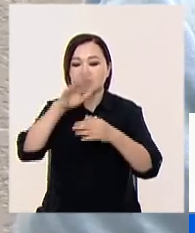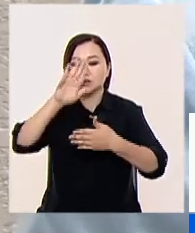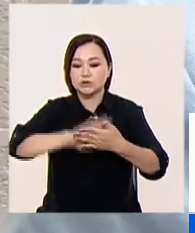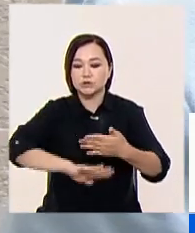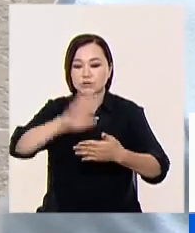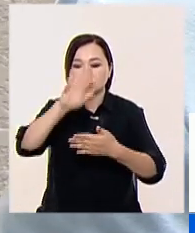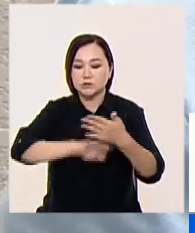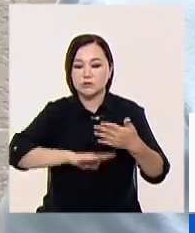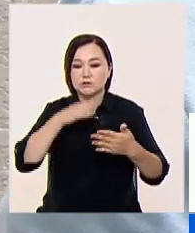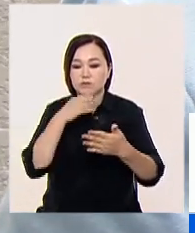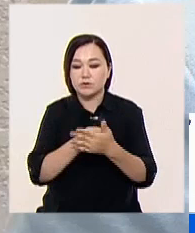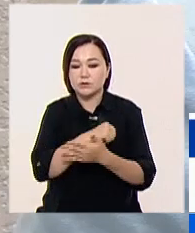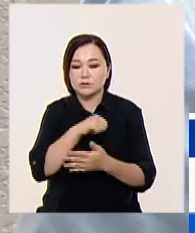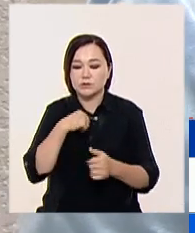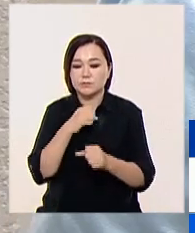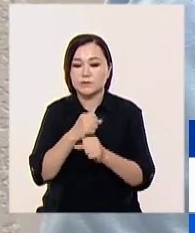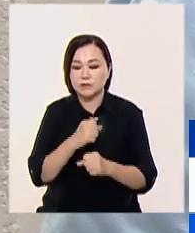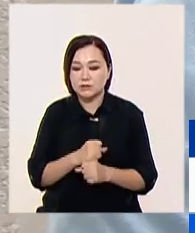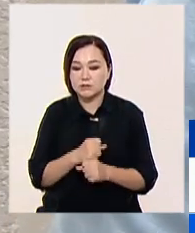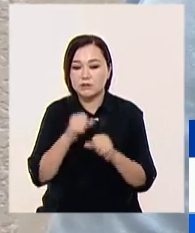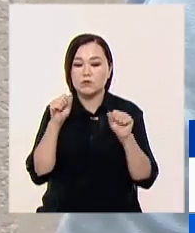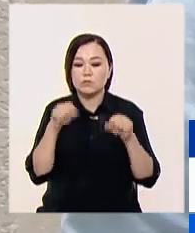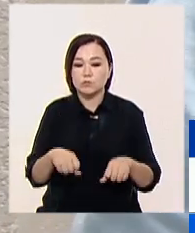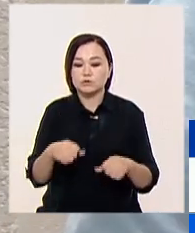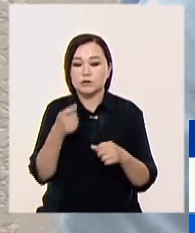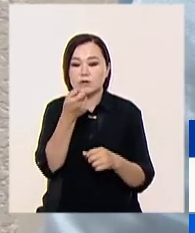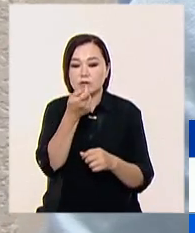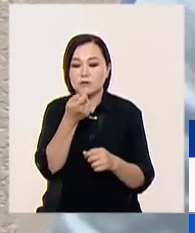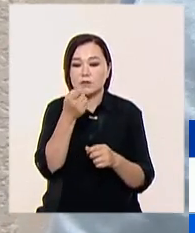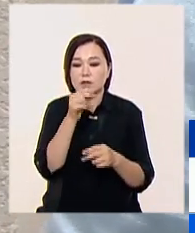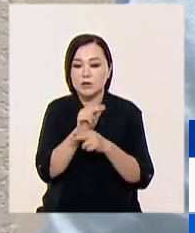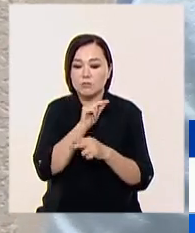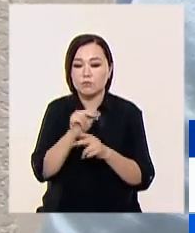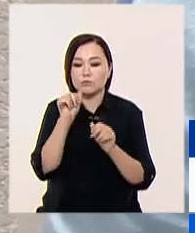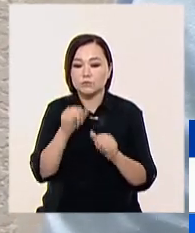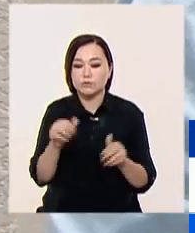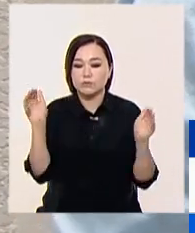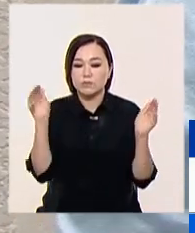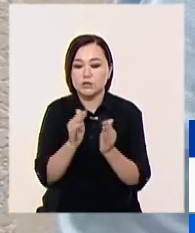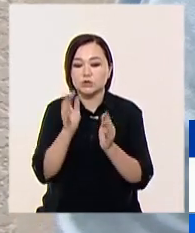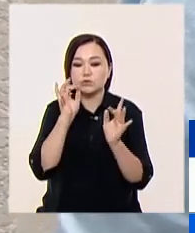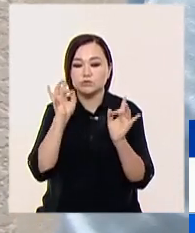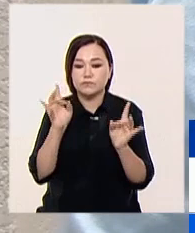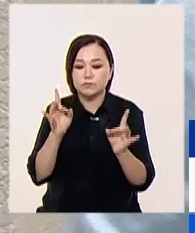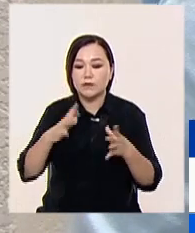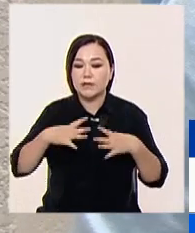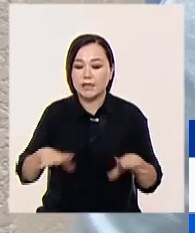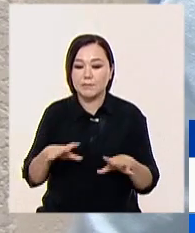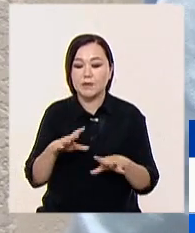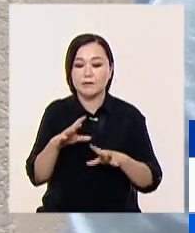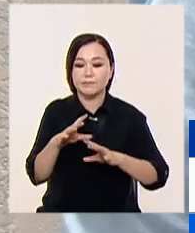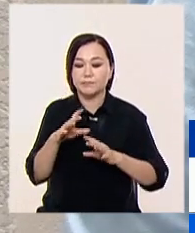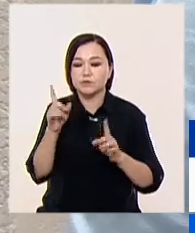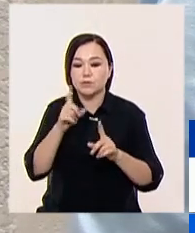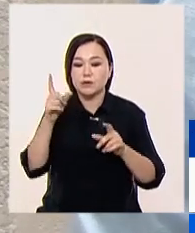штукатуркасын жағып, өзінің өз бет жағынан сөйтіп, кішігірім ремонт жасап, дауысты азайтуға, көршілерінің жаңа